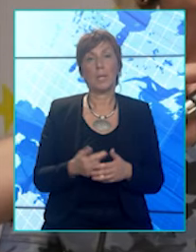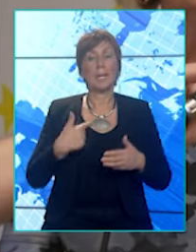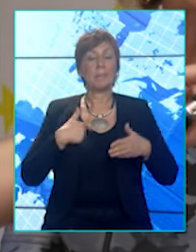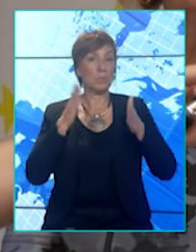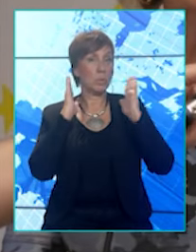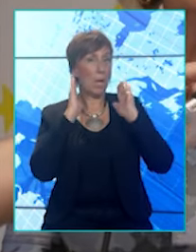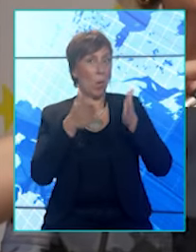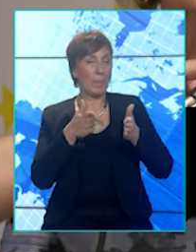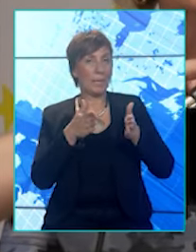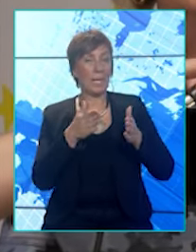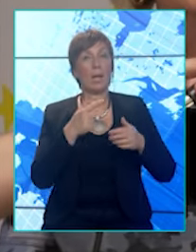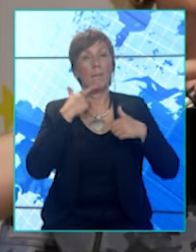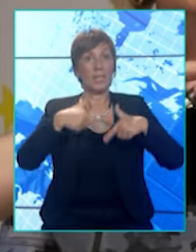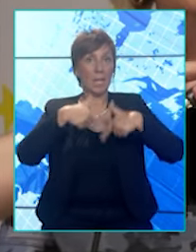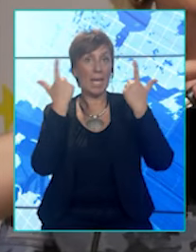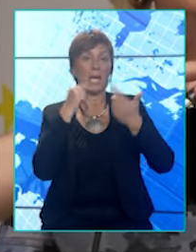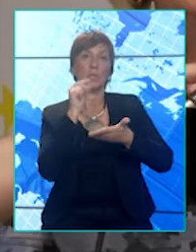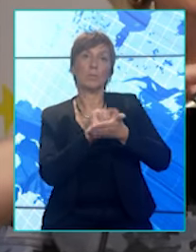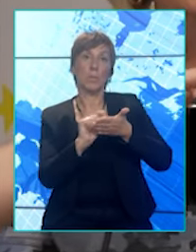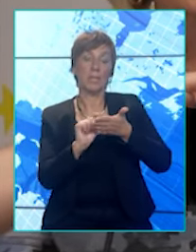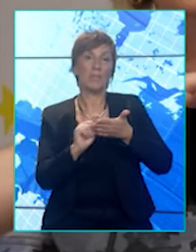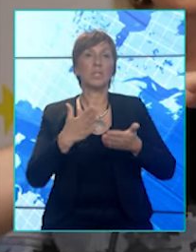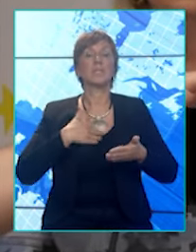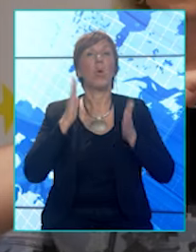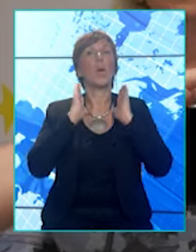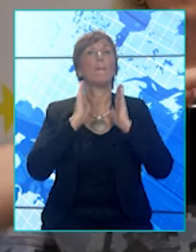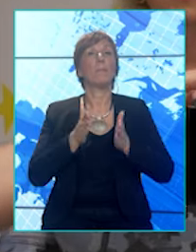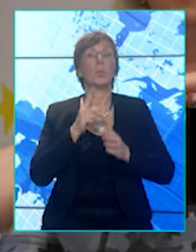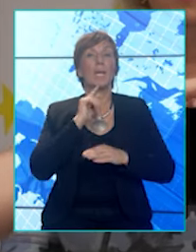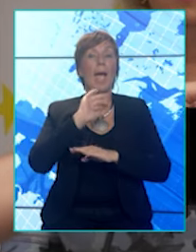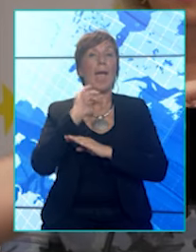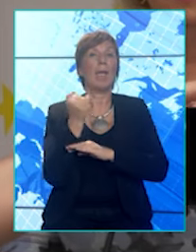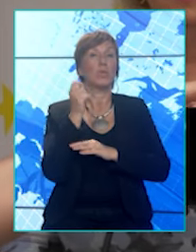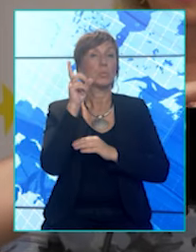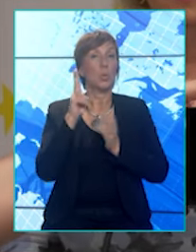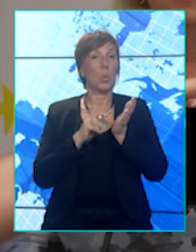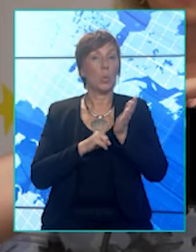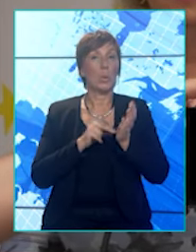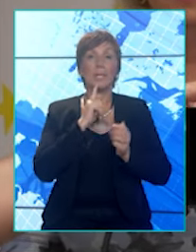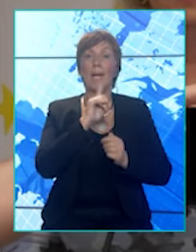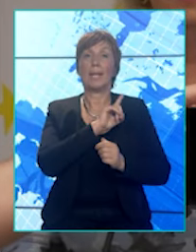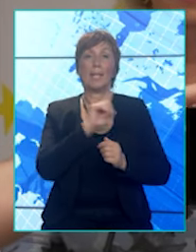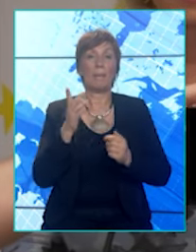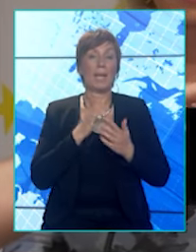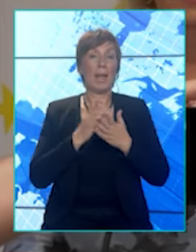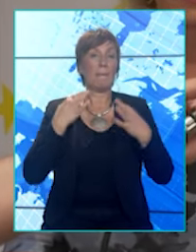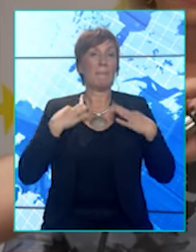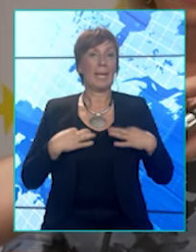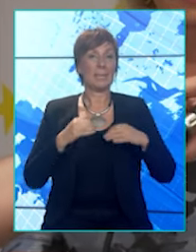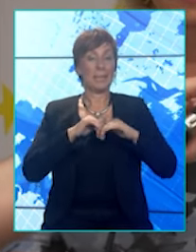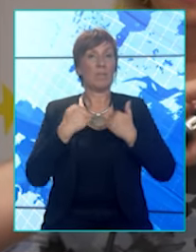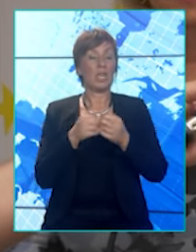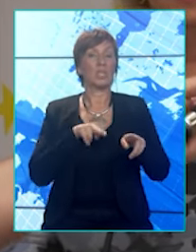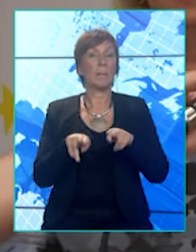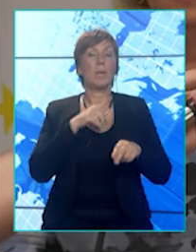Opredijelili smo se i vrlo jasno definirali svoj put i ka Evropskoj uniji. Da nije bilo predsjedateljice Vijeća ministara i puno